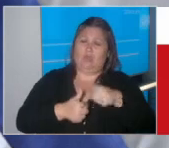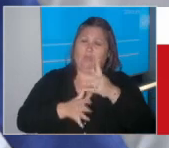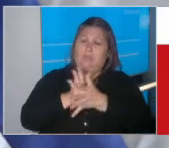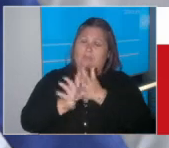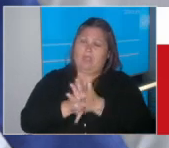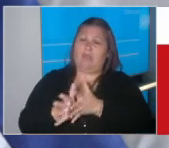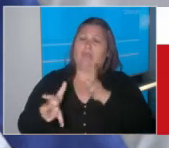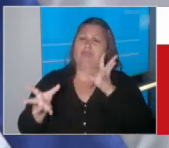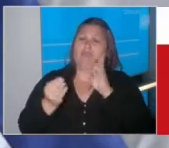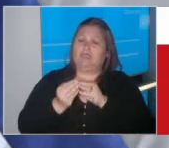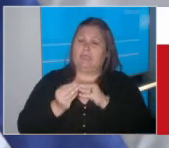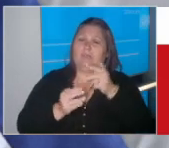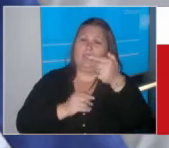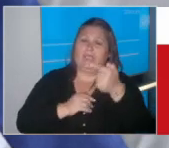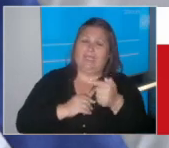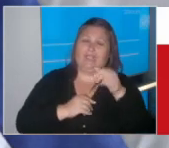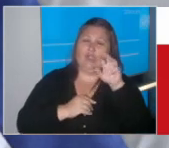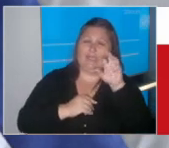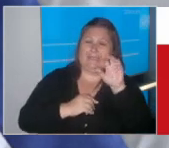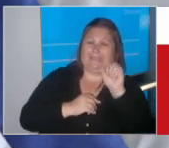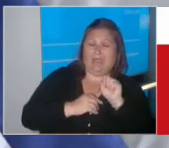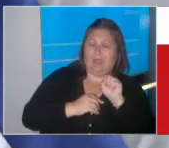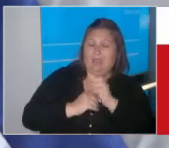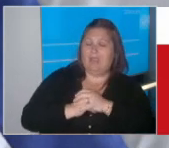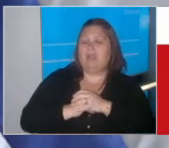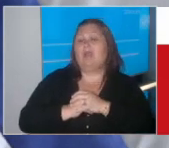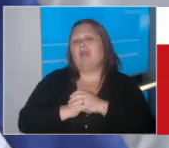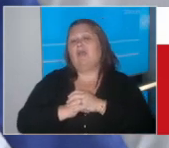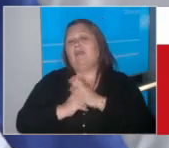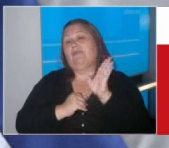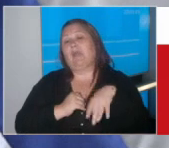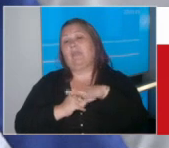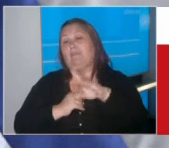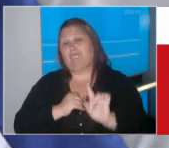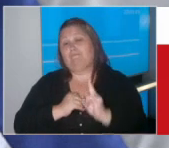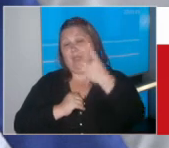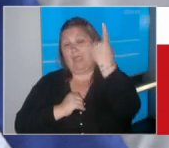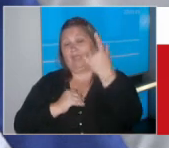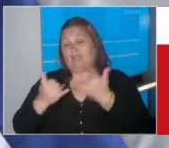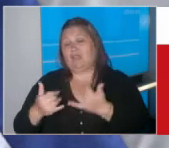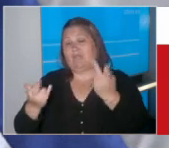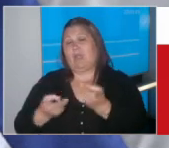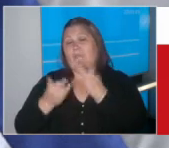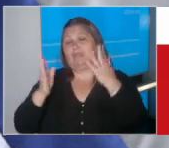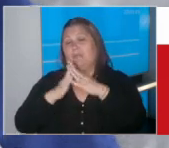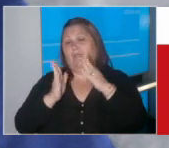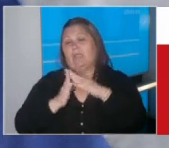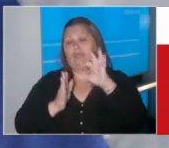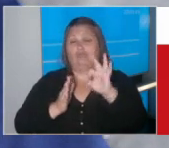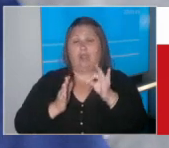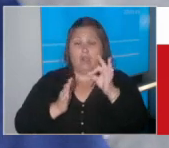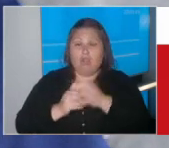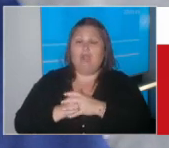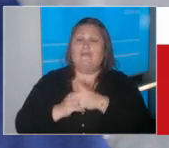הולך לכיוון של גדעון סער, אפילו אולי טיפה שמאלה מזה לכיוונים של בני גנץ, וכרגע הוא מחפש את הבית שלו במידה כזאת או אחרת. כן